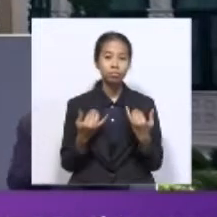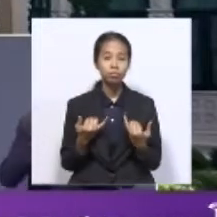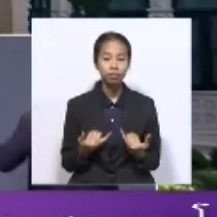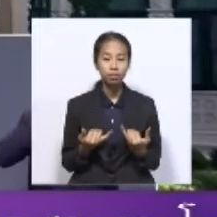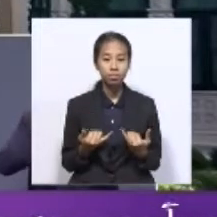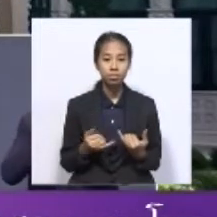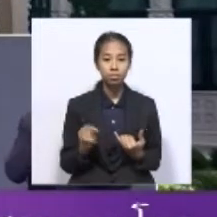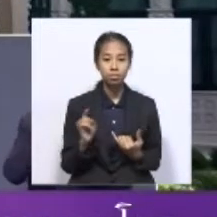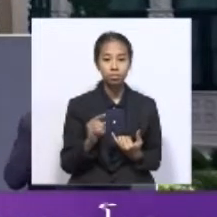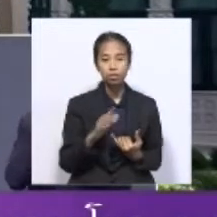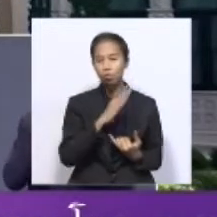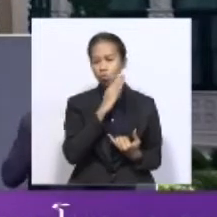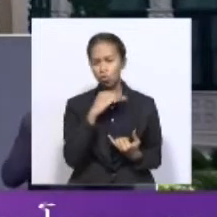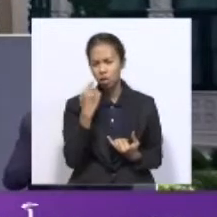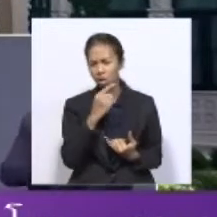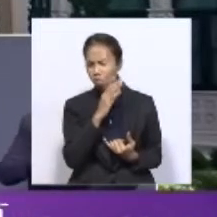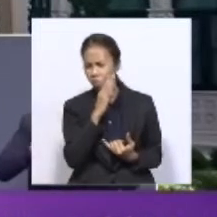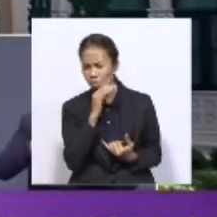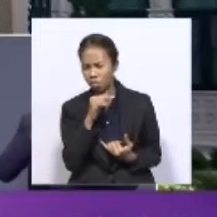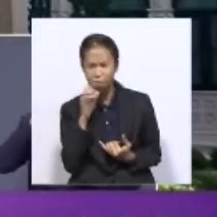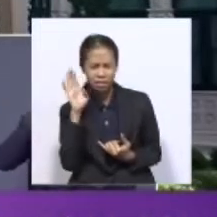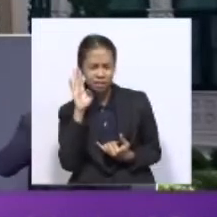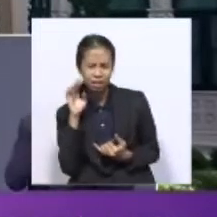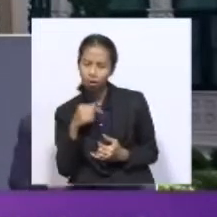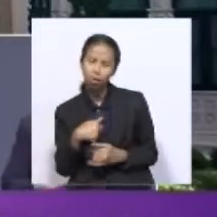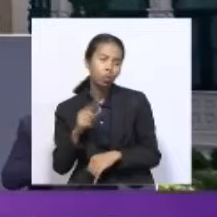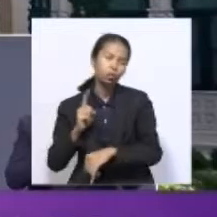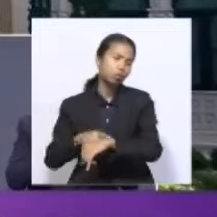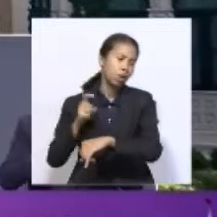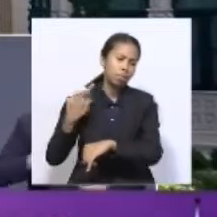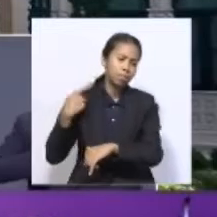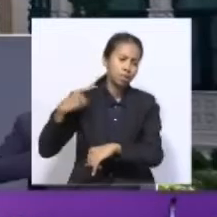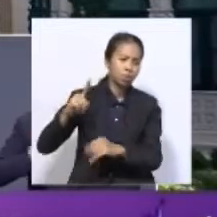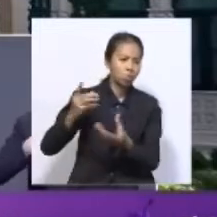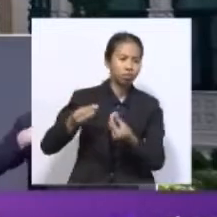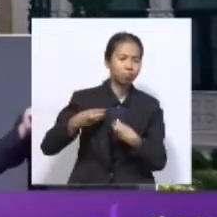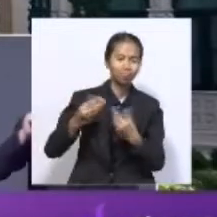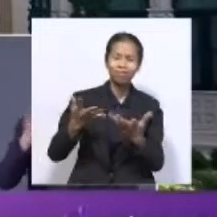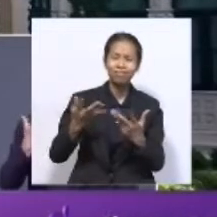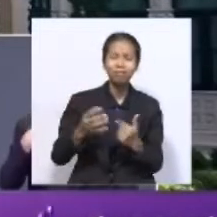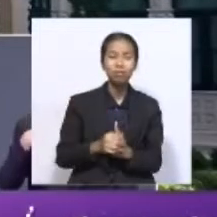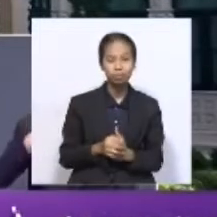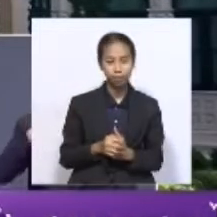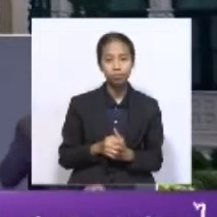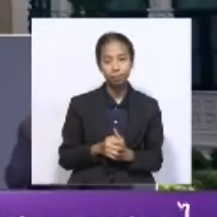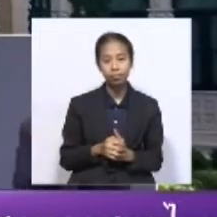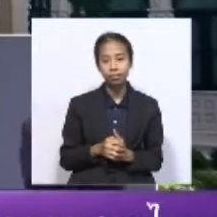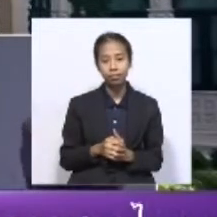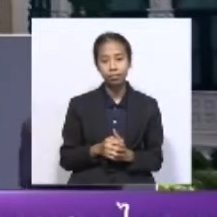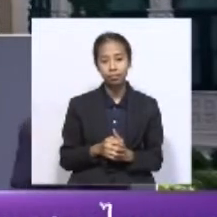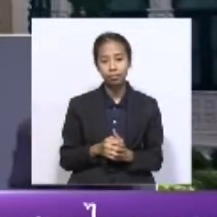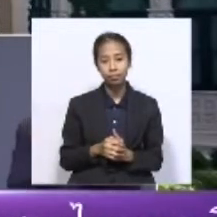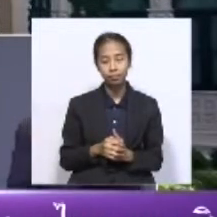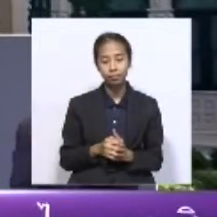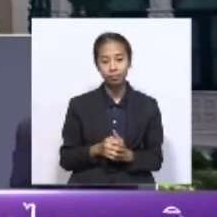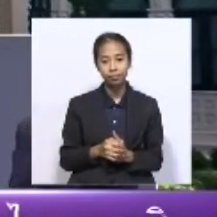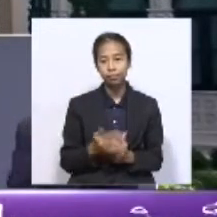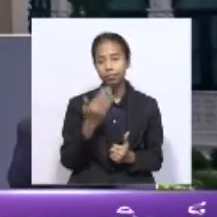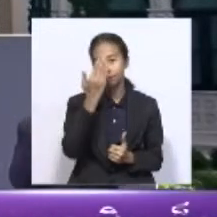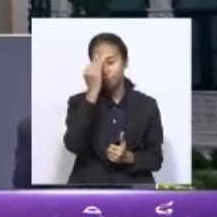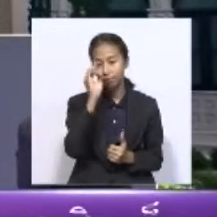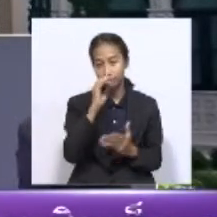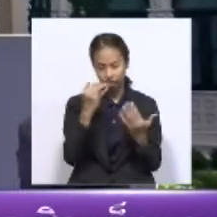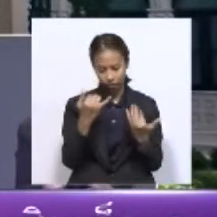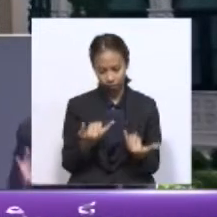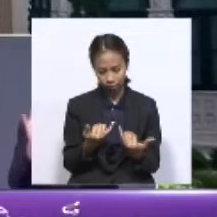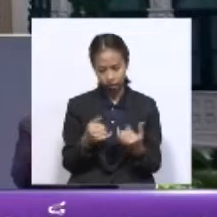รอกก็อย่าไปเสียเวลามากนักบางทีก็ไม่ใช่เรื่องของเรานะครับไม่ได้เกิดประโยชน์อะไรกับสังคมกับประชาชนเลยนะครับเพราะว่าสิ่